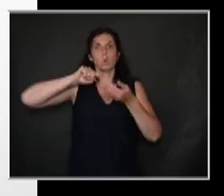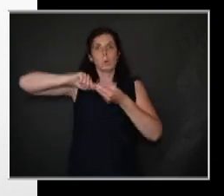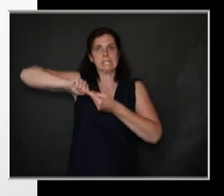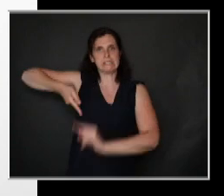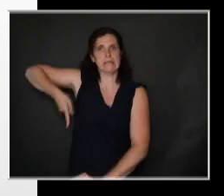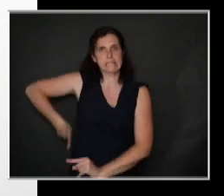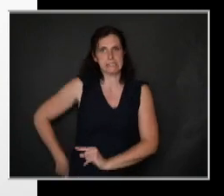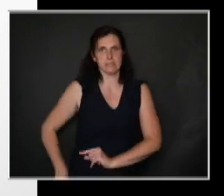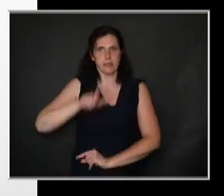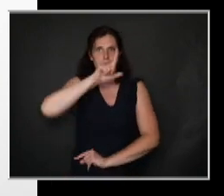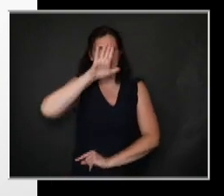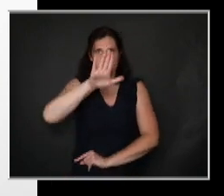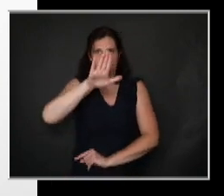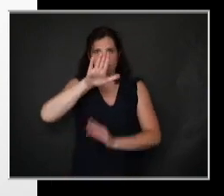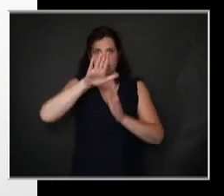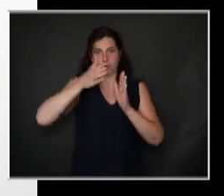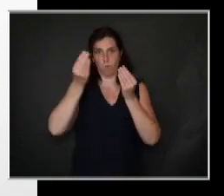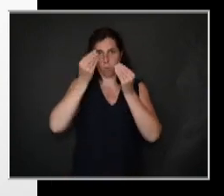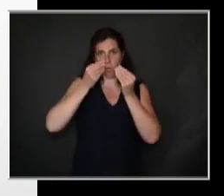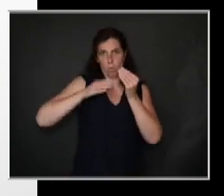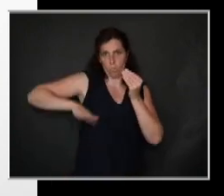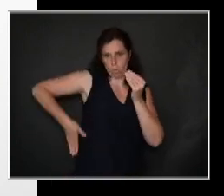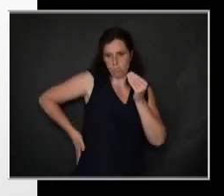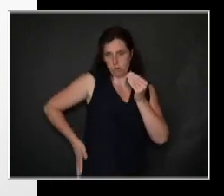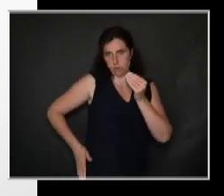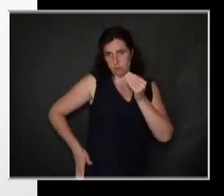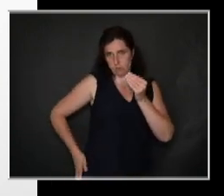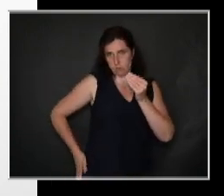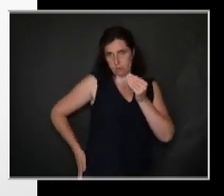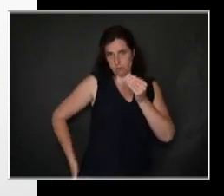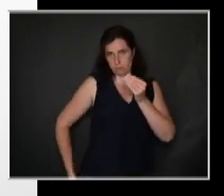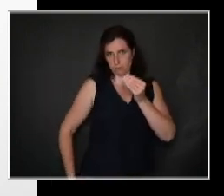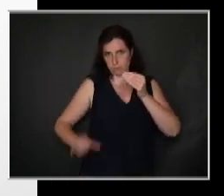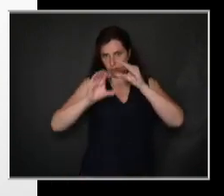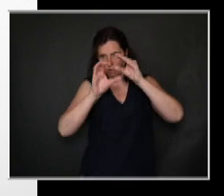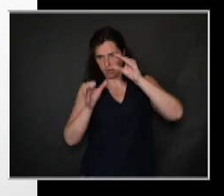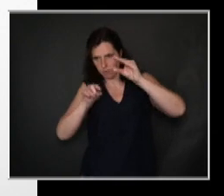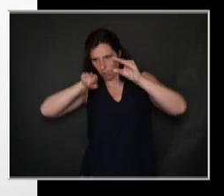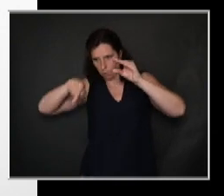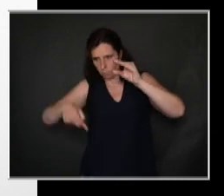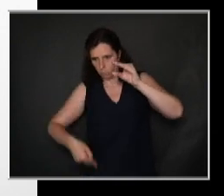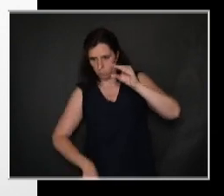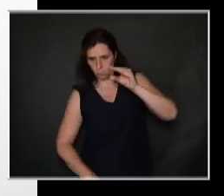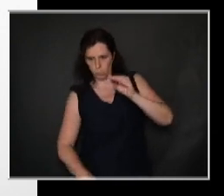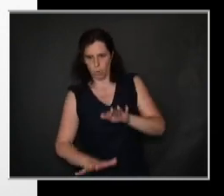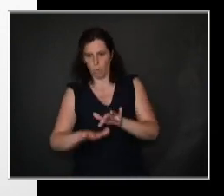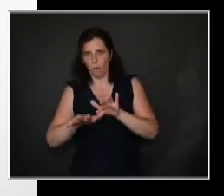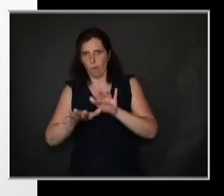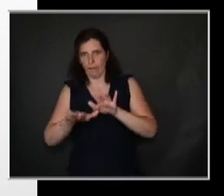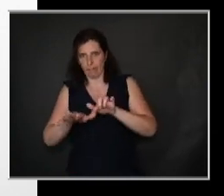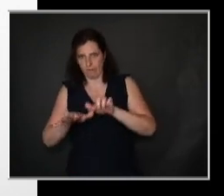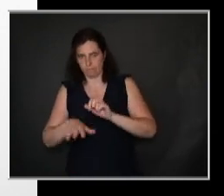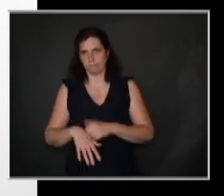sciatique L5 qui passe sur le côté de la cuisse, sur le côté du mollet et qui va jusqu'au gros orteil. Il y a la